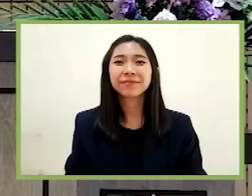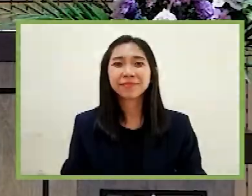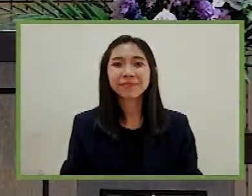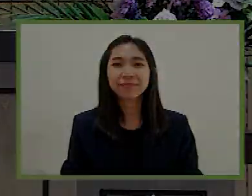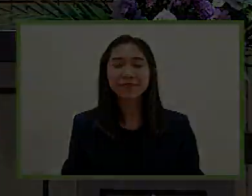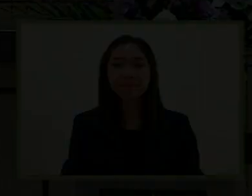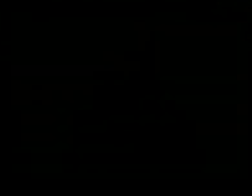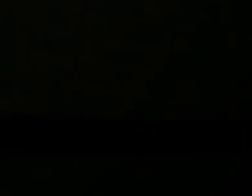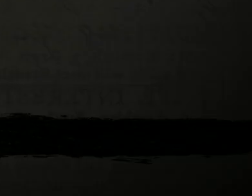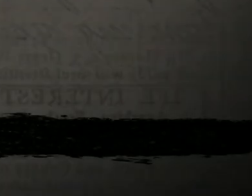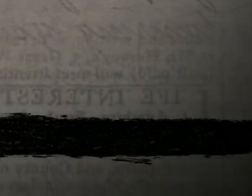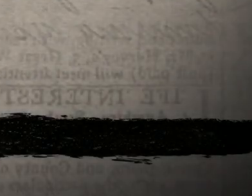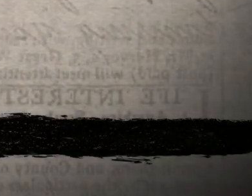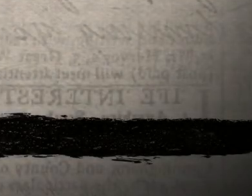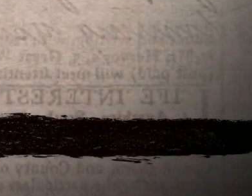ya